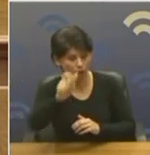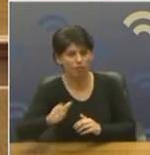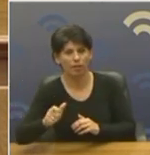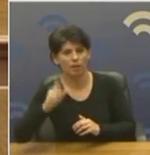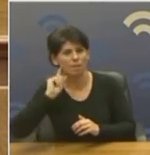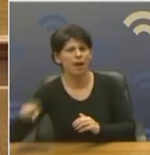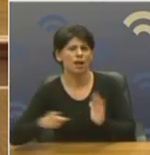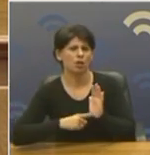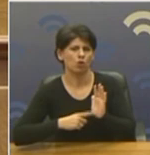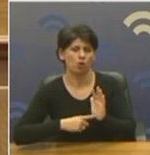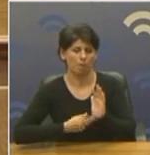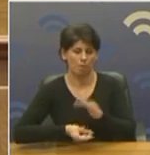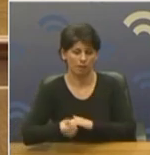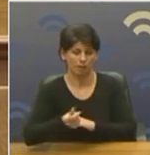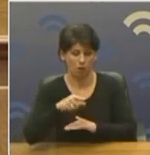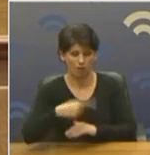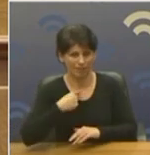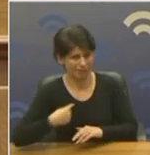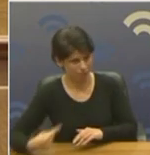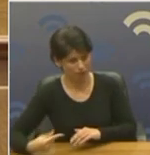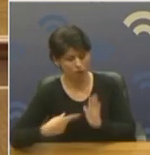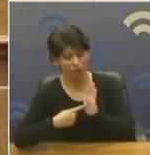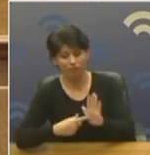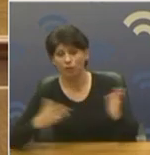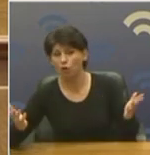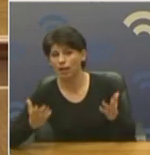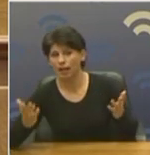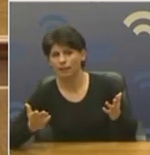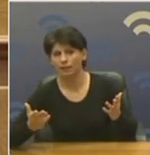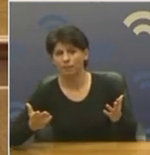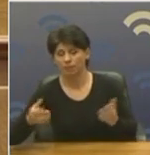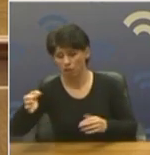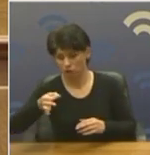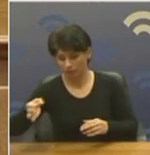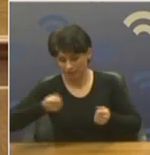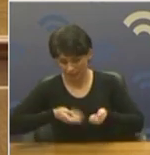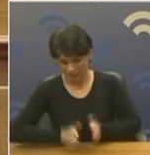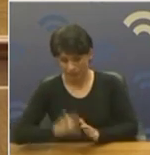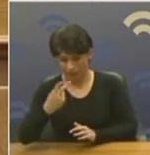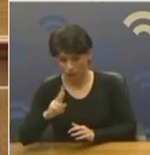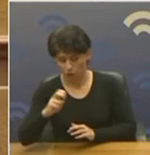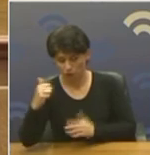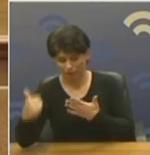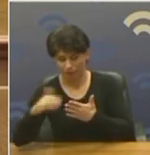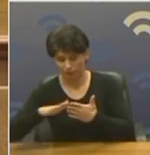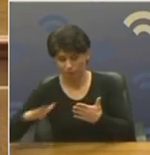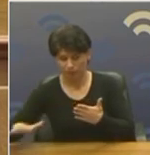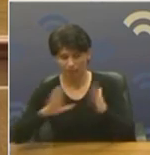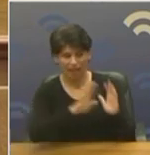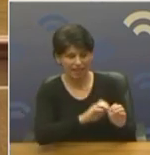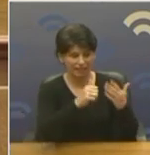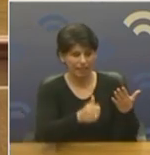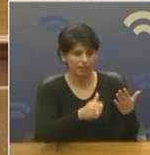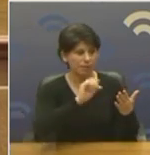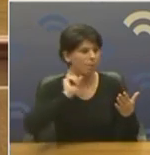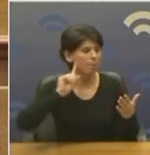λαθρομετανάστη. Όταν λοιπόν όλες αυτές οι συμπεριφορές καταδεικνύουν κάτι. Στη Σάμο γεννήθηκαν 226 παιδιά, εκ των οποίων 96 είναι